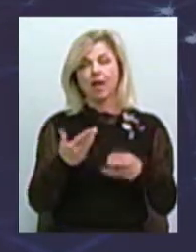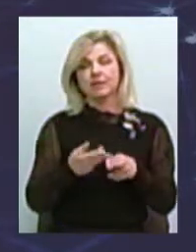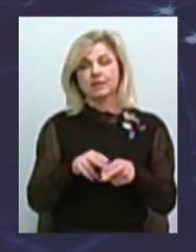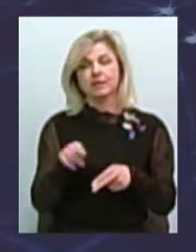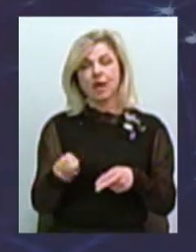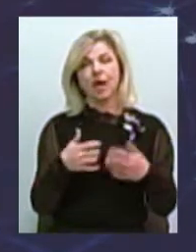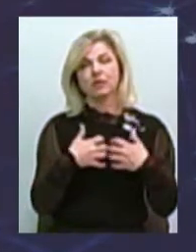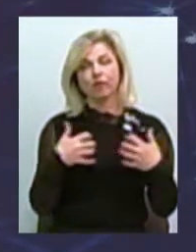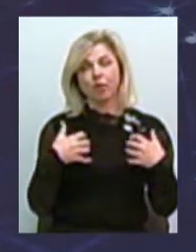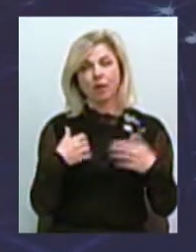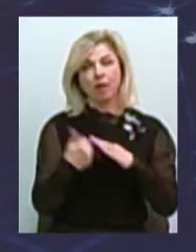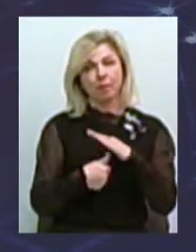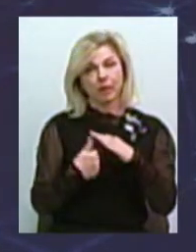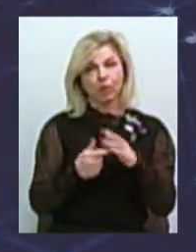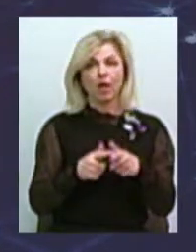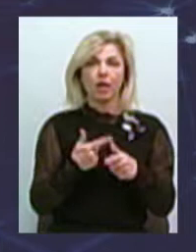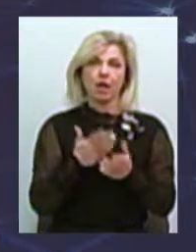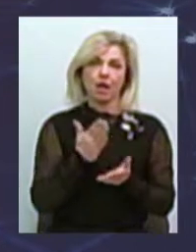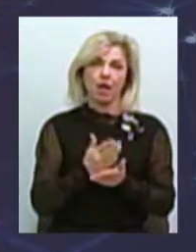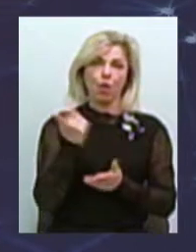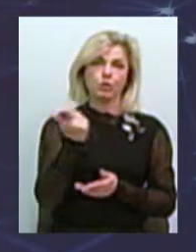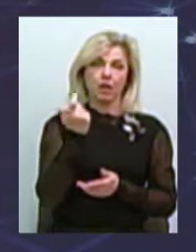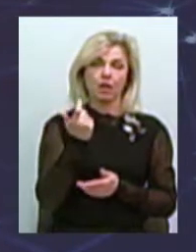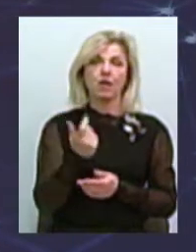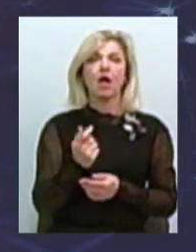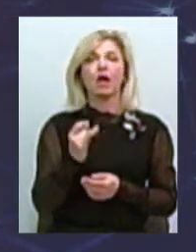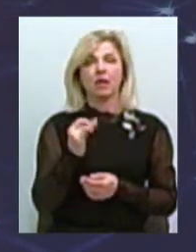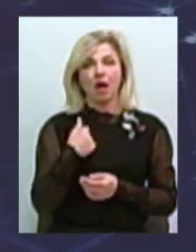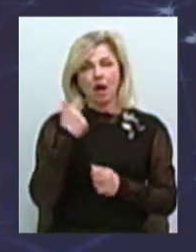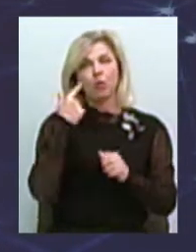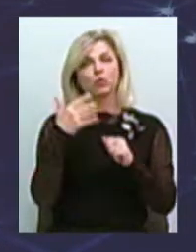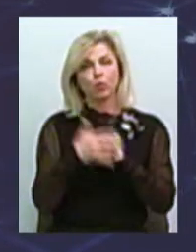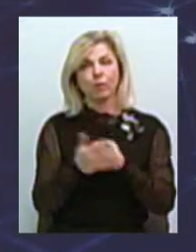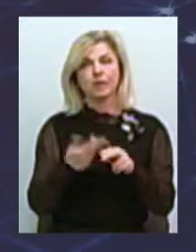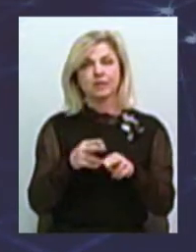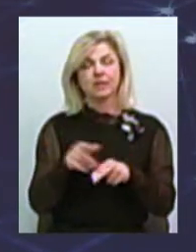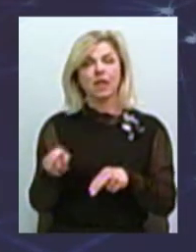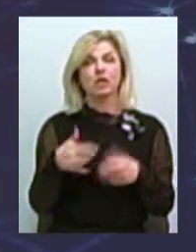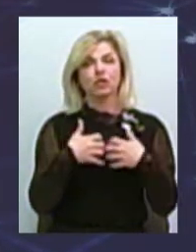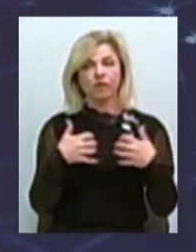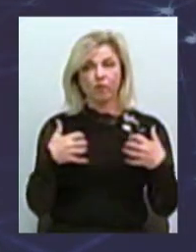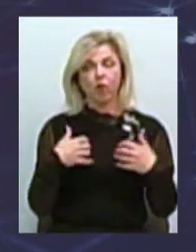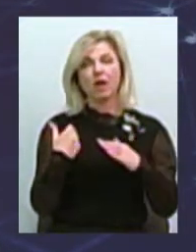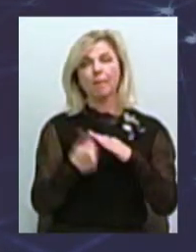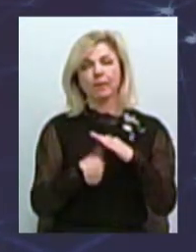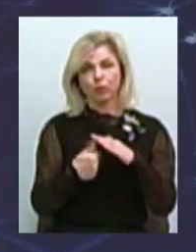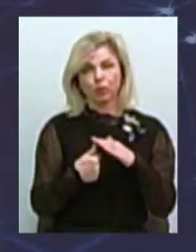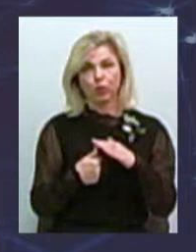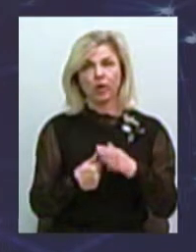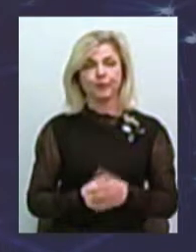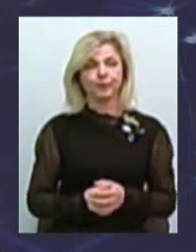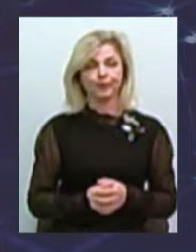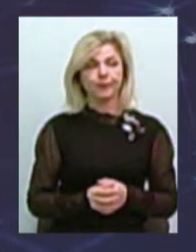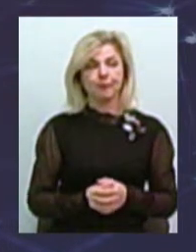тварина безпритульна, чи ця тварина має власника. У цьому випадку я розумію, що ця тварина, певно ж, все-таки безпритульна.